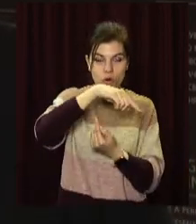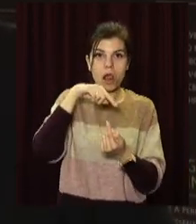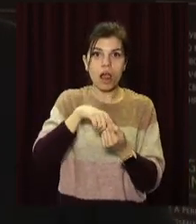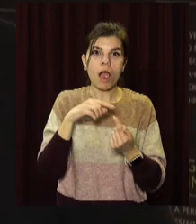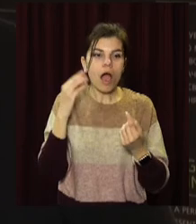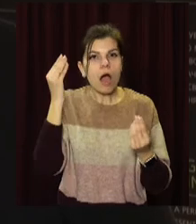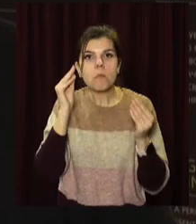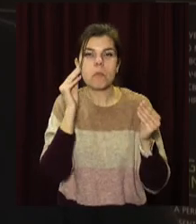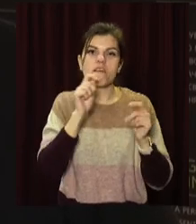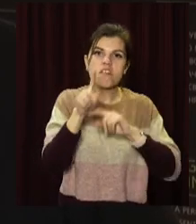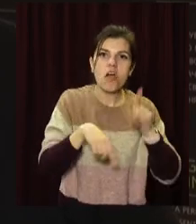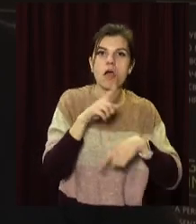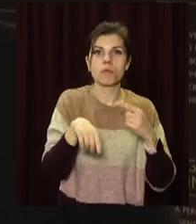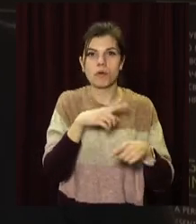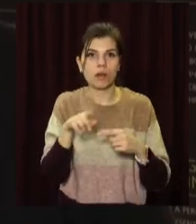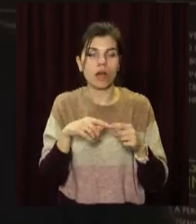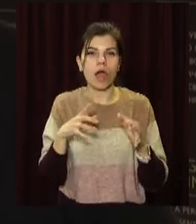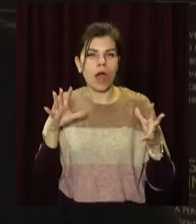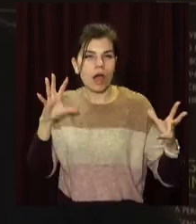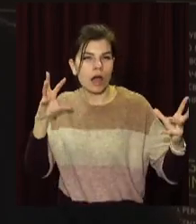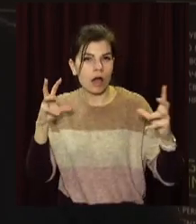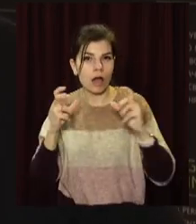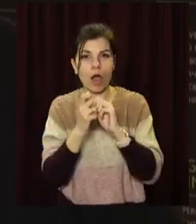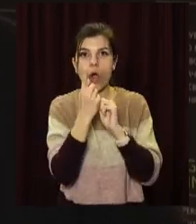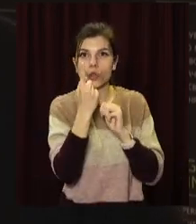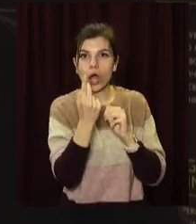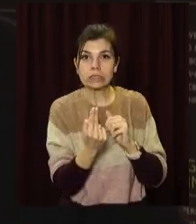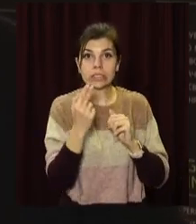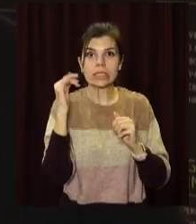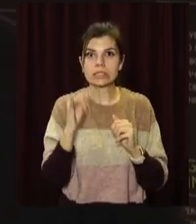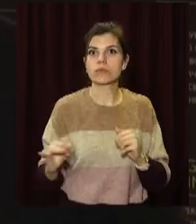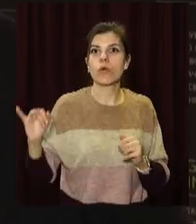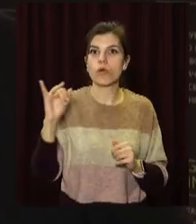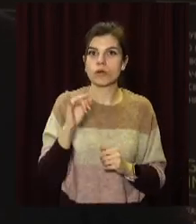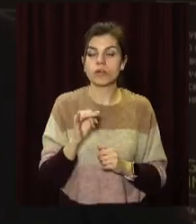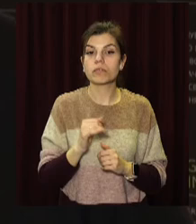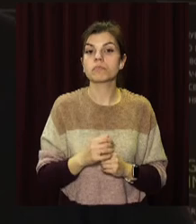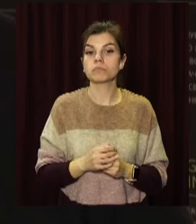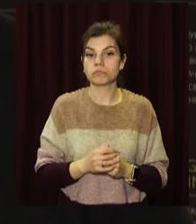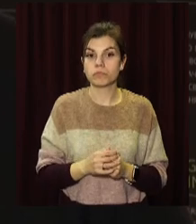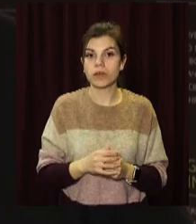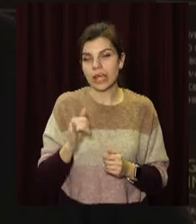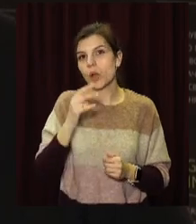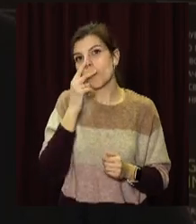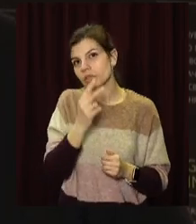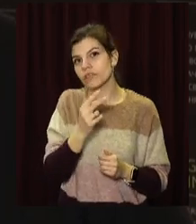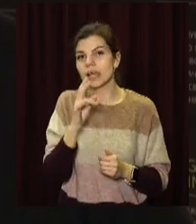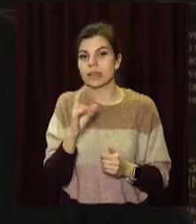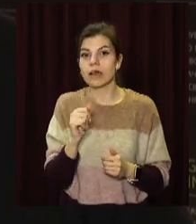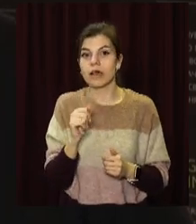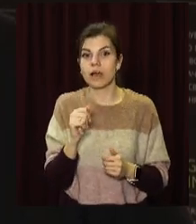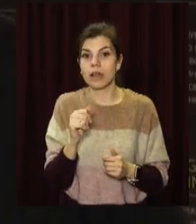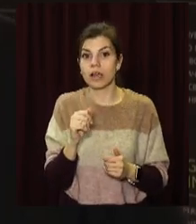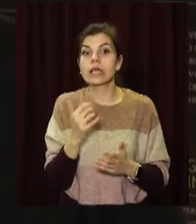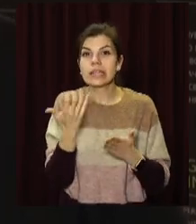особи, звести все-таки в одну цільну історію. І подивитися на,